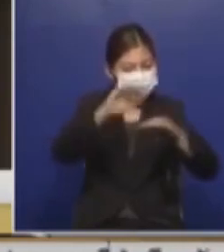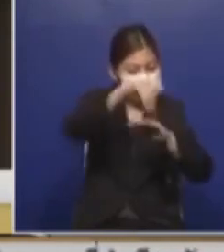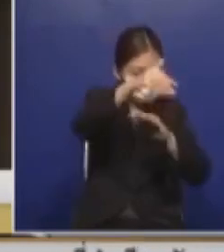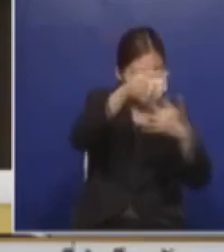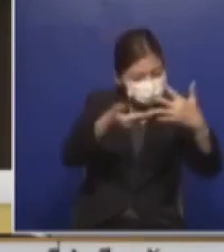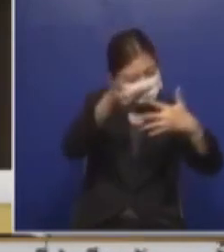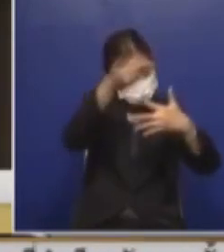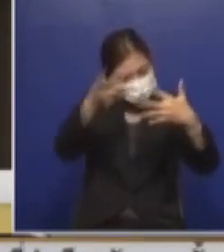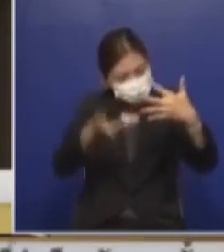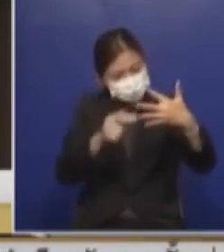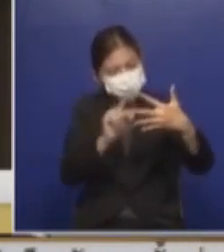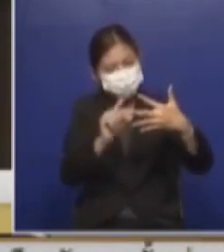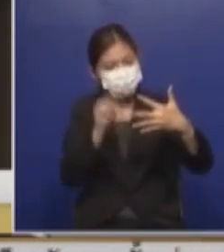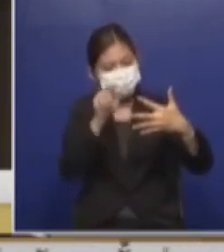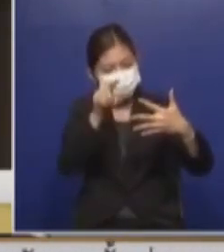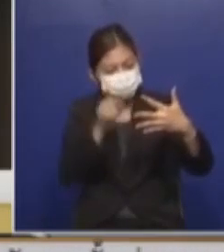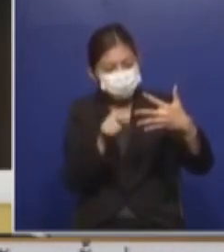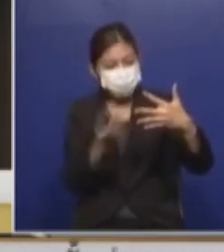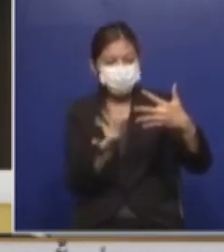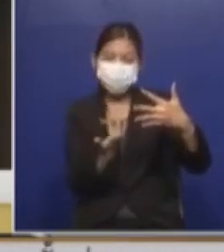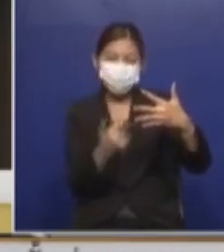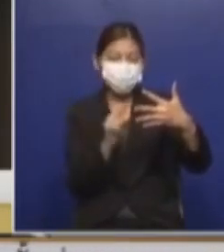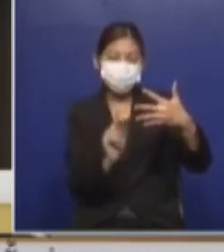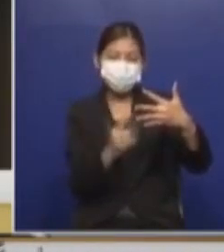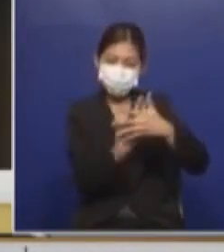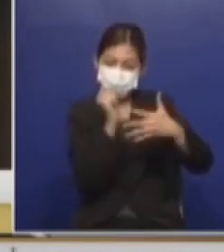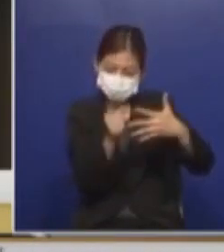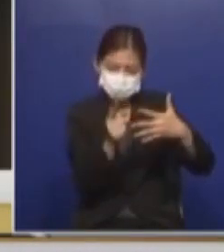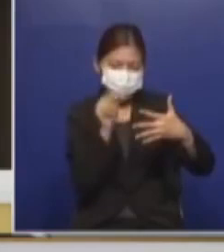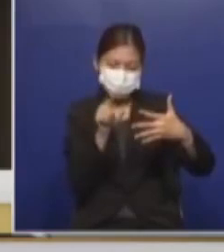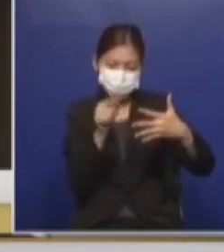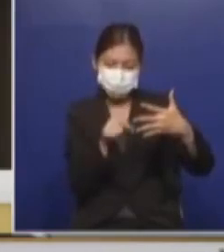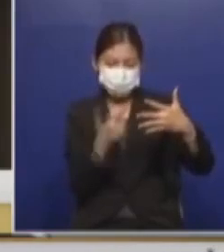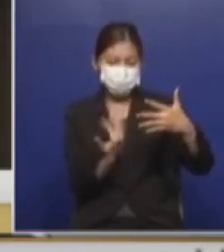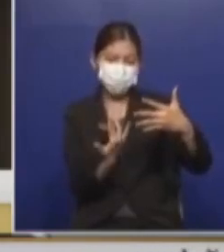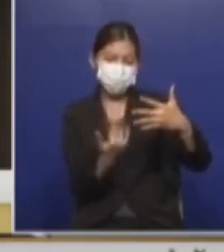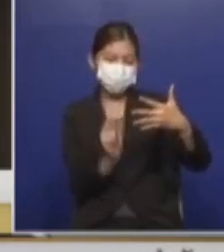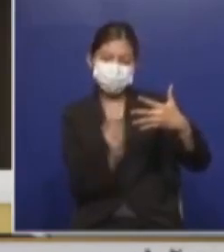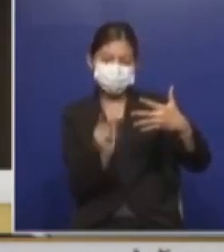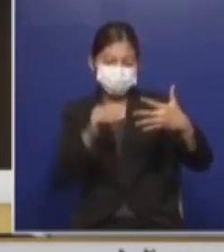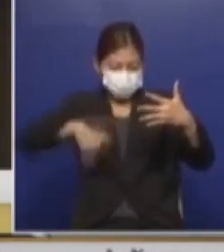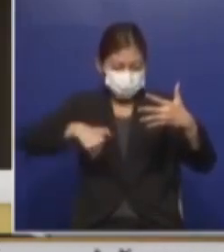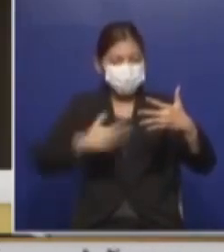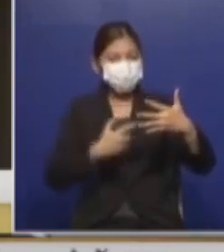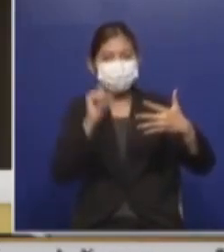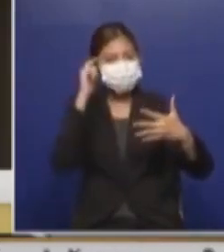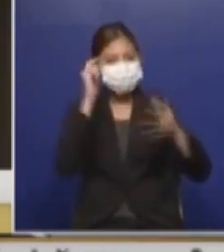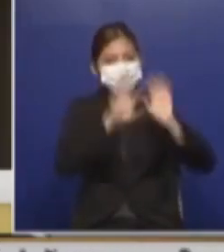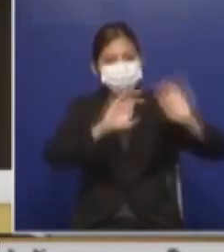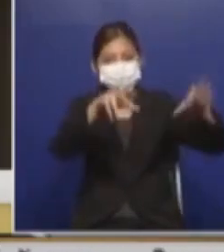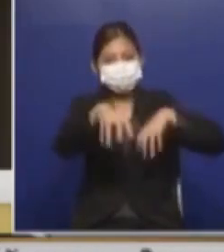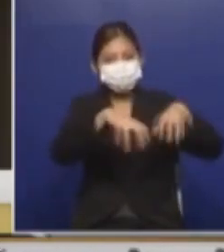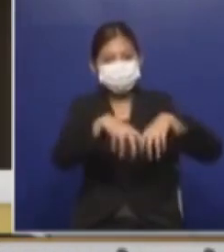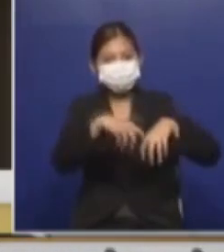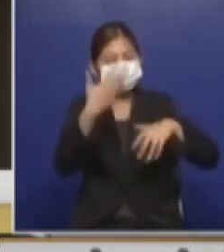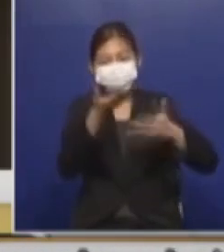อะไรควรชะลออะไรควรจ่ายอะไรไม่ควรจ่ายถ้าจำกันได้นะฮะเมื่อปีงบประมาณก่อนกว่าจะตัดเรือดำน้ำ